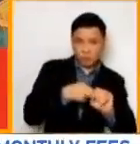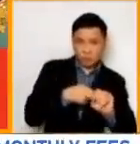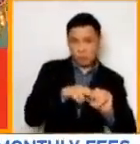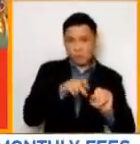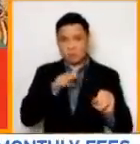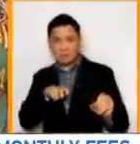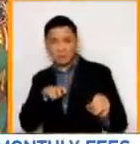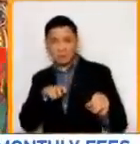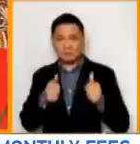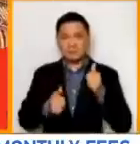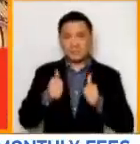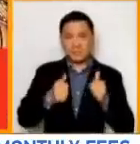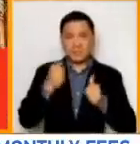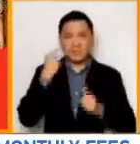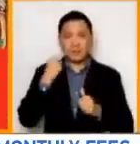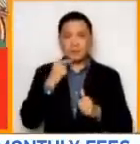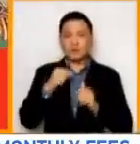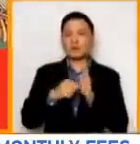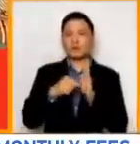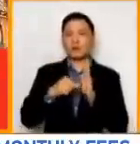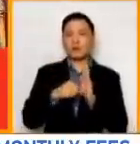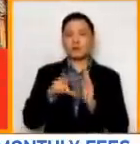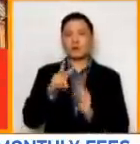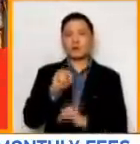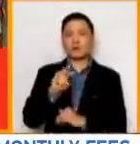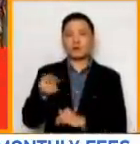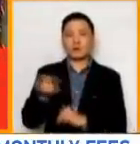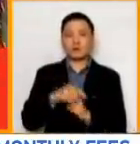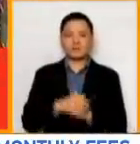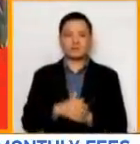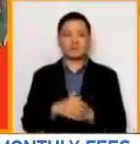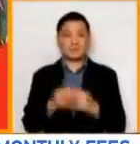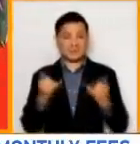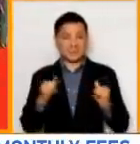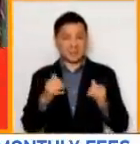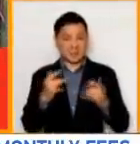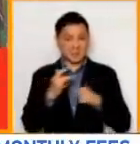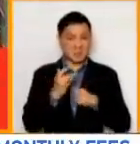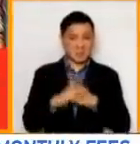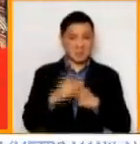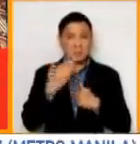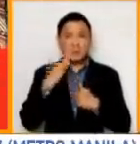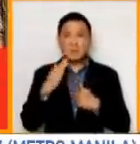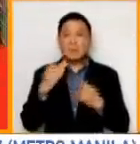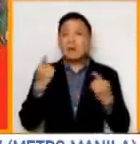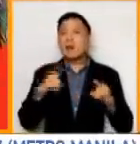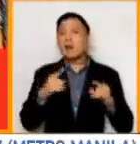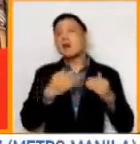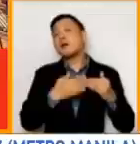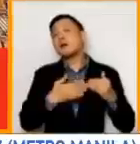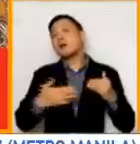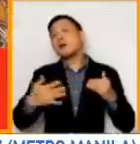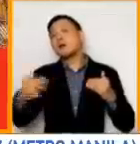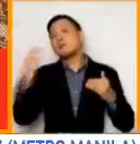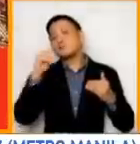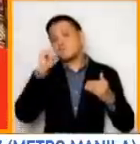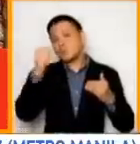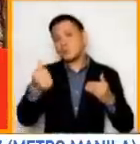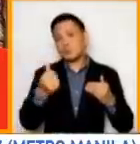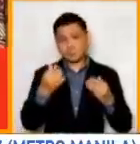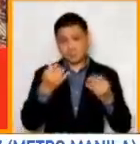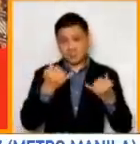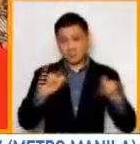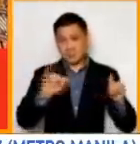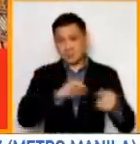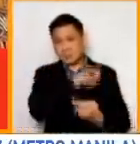Oo, maaga pa naman. Oo, hindi natin alam kung anong mangyayari tomorrow eh. So we still have until October 8 yung deadline